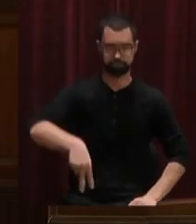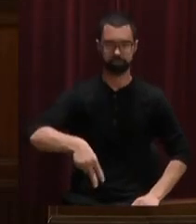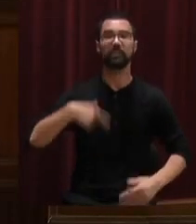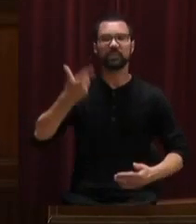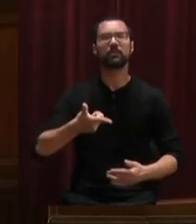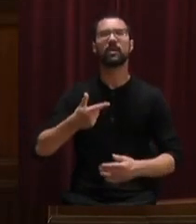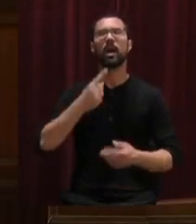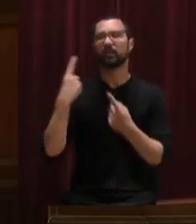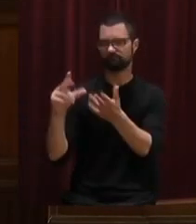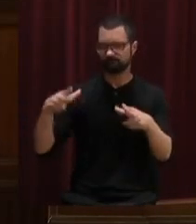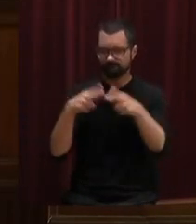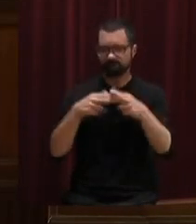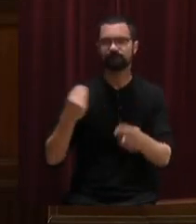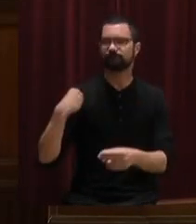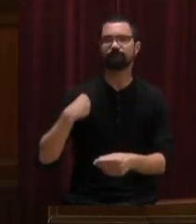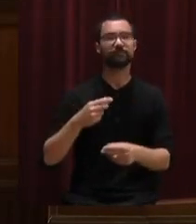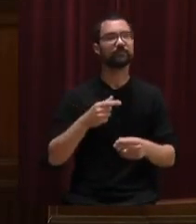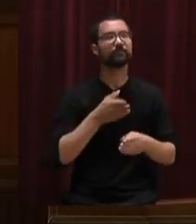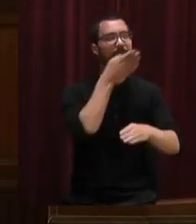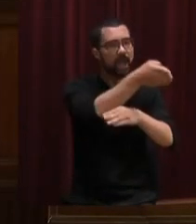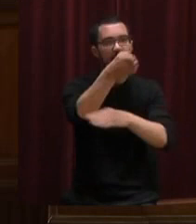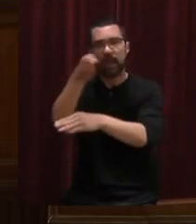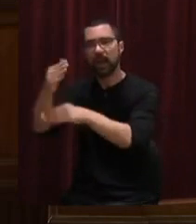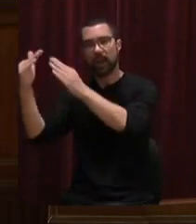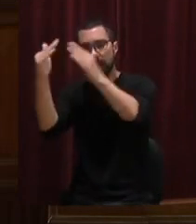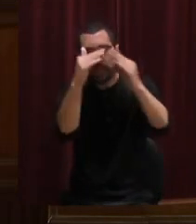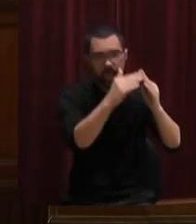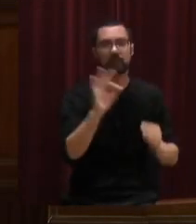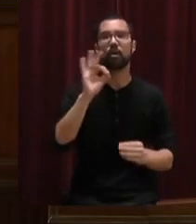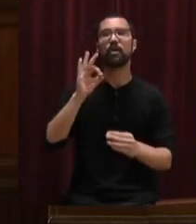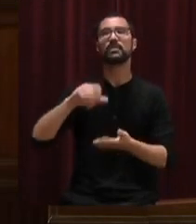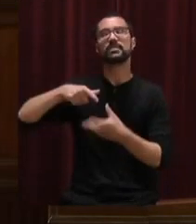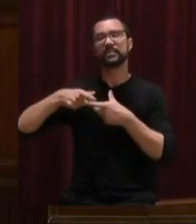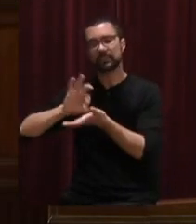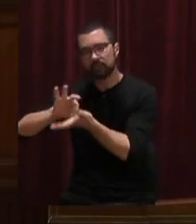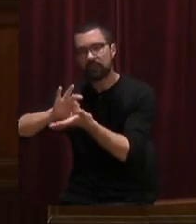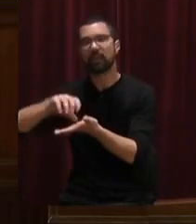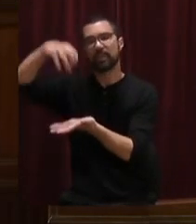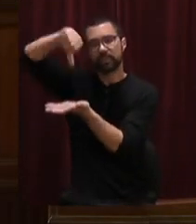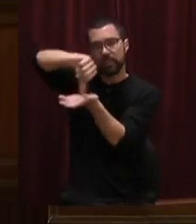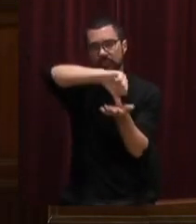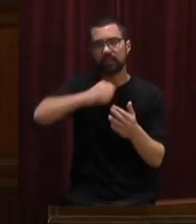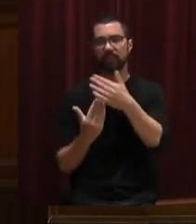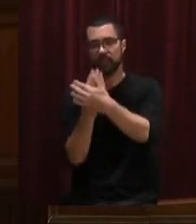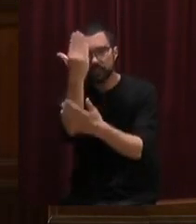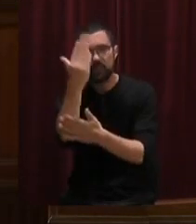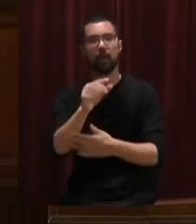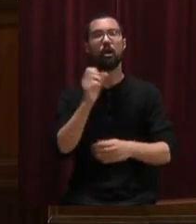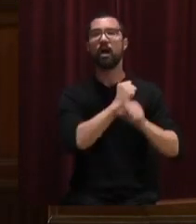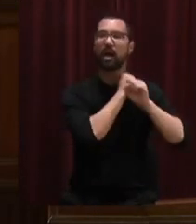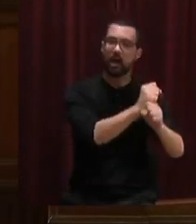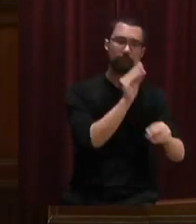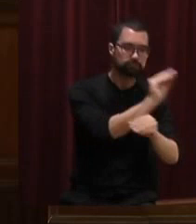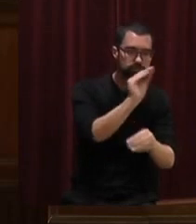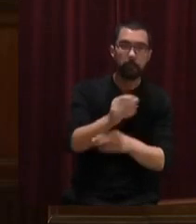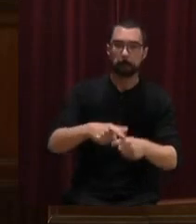a domicili. Això ens demana més noves residències, més centres de dia, més serveis de proximitat, més ajudes a la dependència.